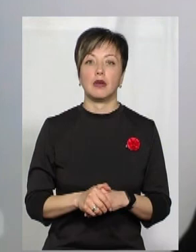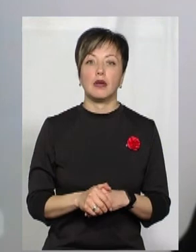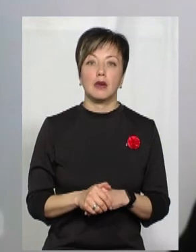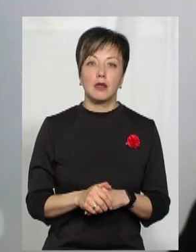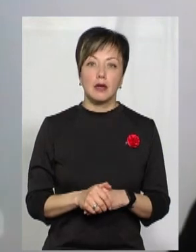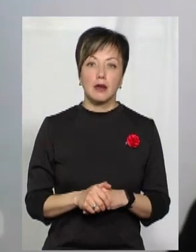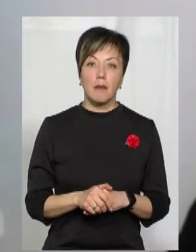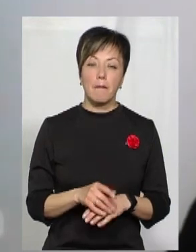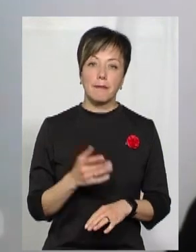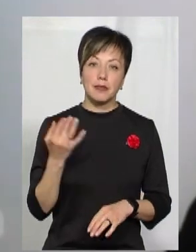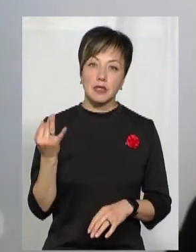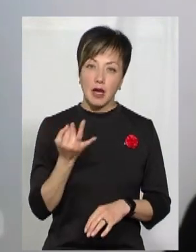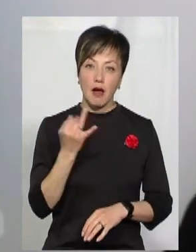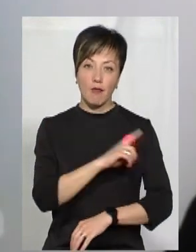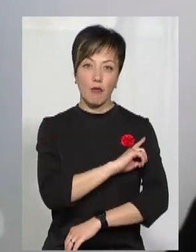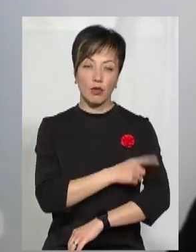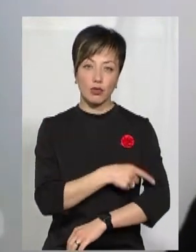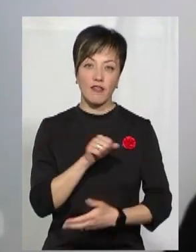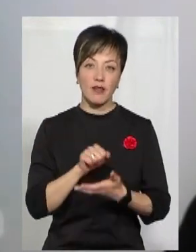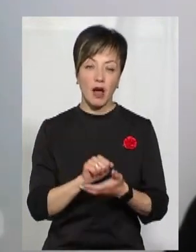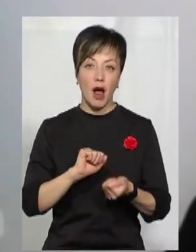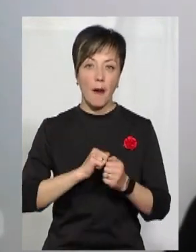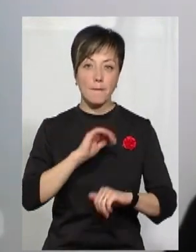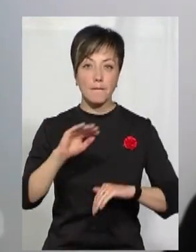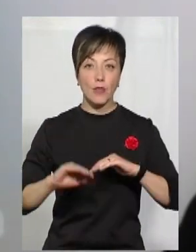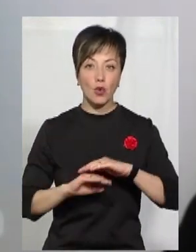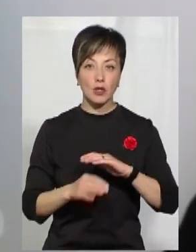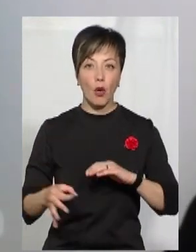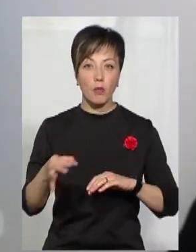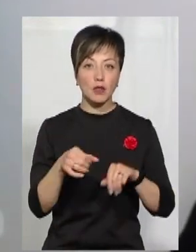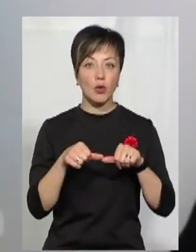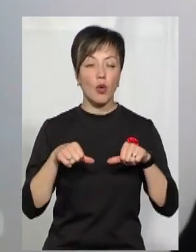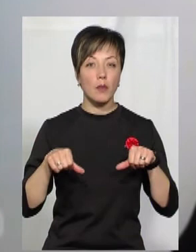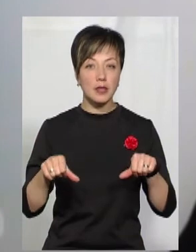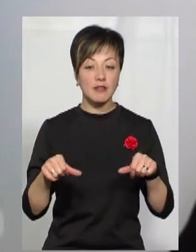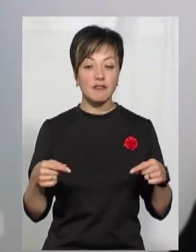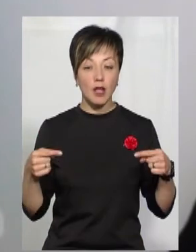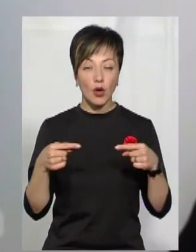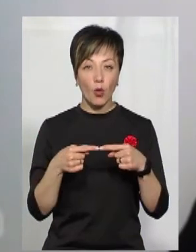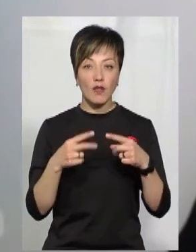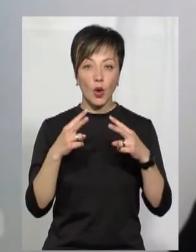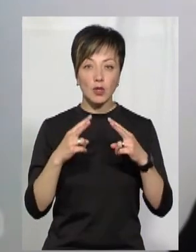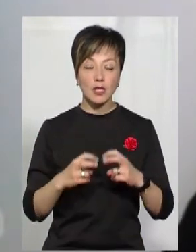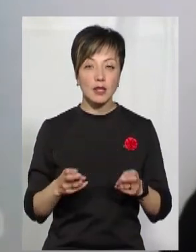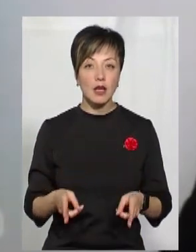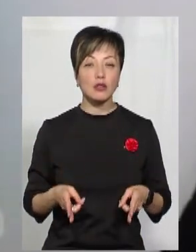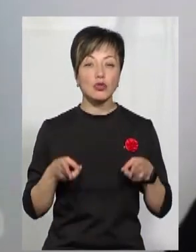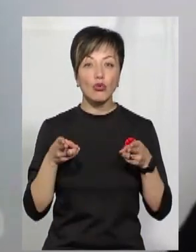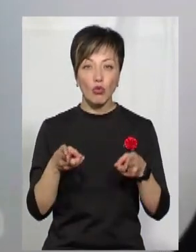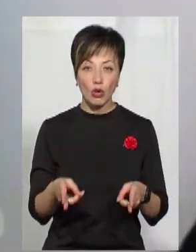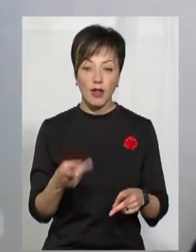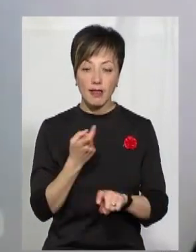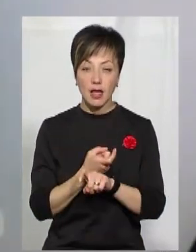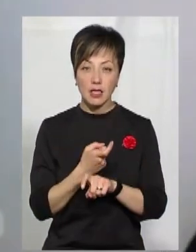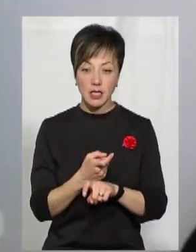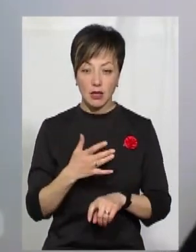і потужним виданням було матеріали Кам'янець-Подільської обласної комісії із встановлення і розслідування злочинів